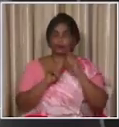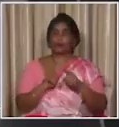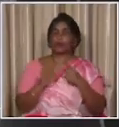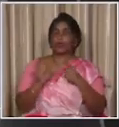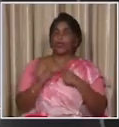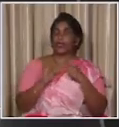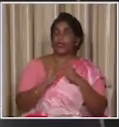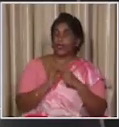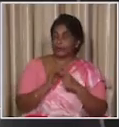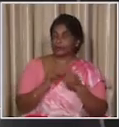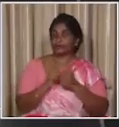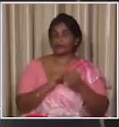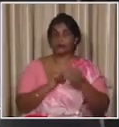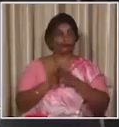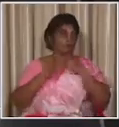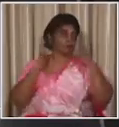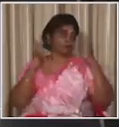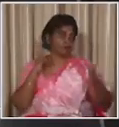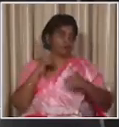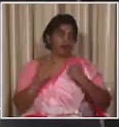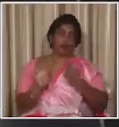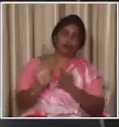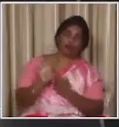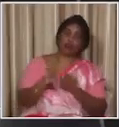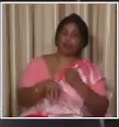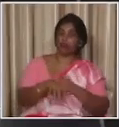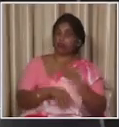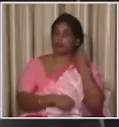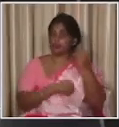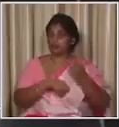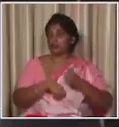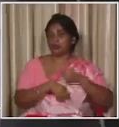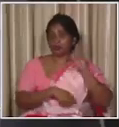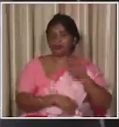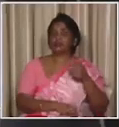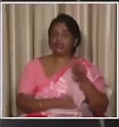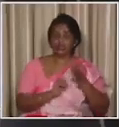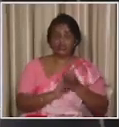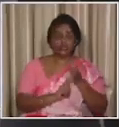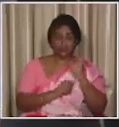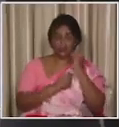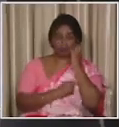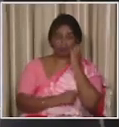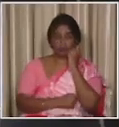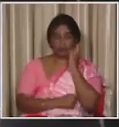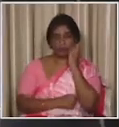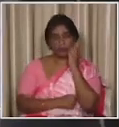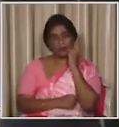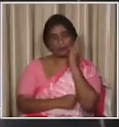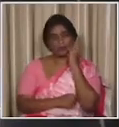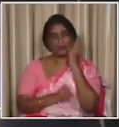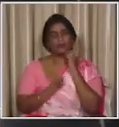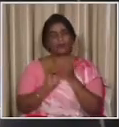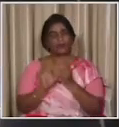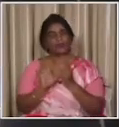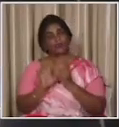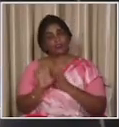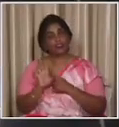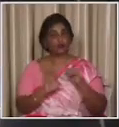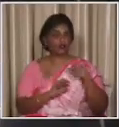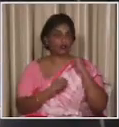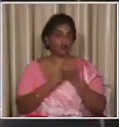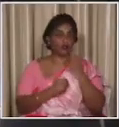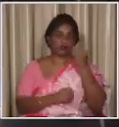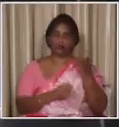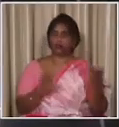AI යුගයක් ගැන, මහා ලොකුවට තරුණයට අවස්ථාව දෙන යුගයක් ගැන. ජනාධිපතිතුමා කියනවා තරුණියට